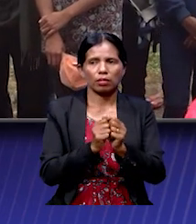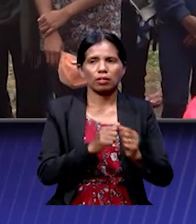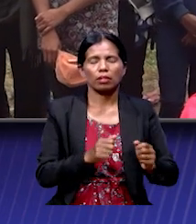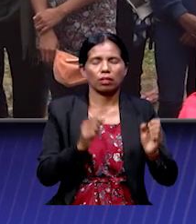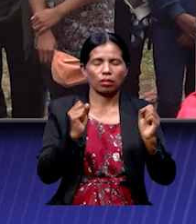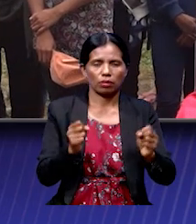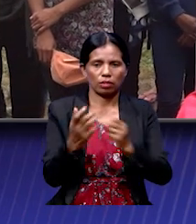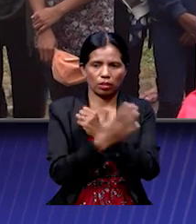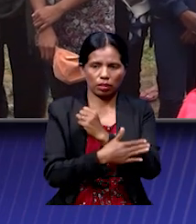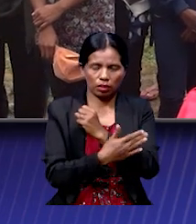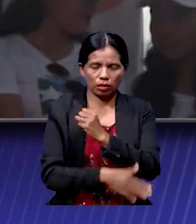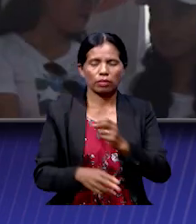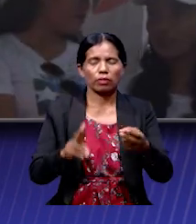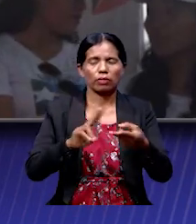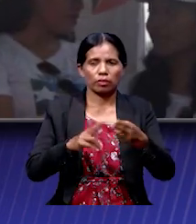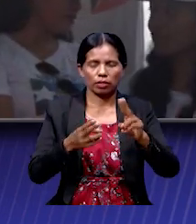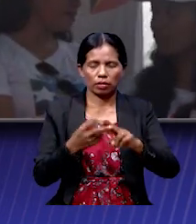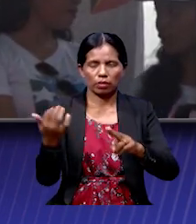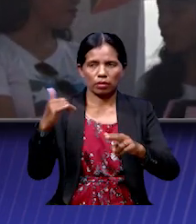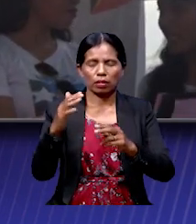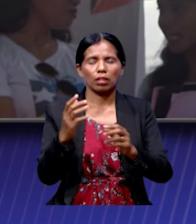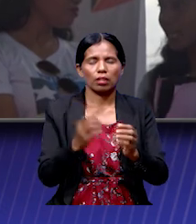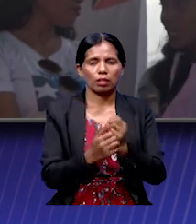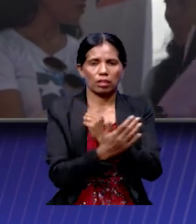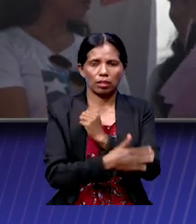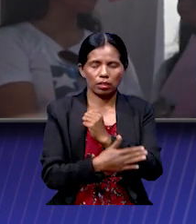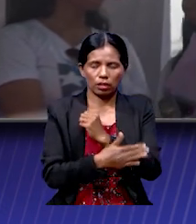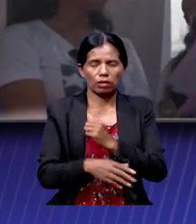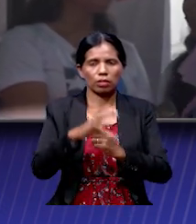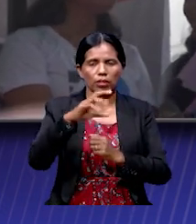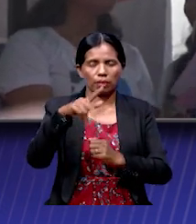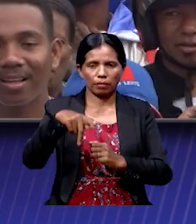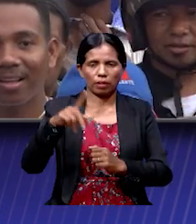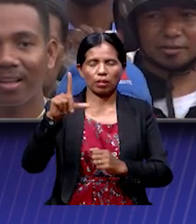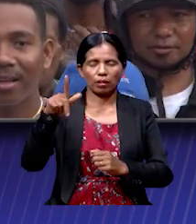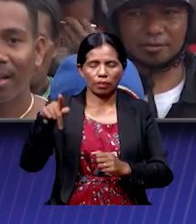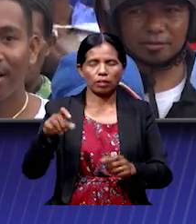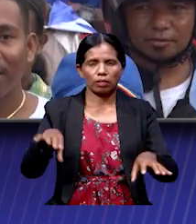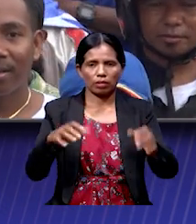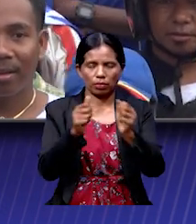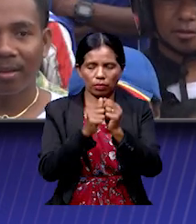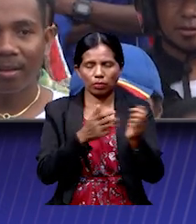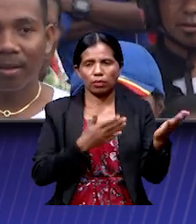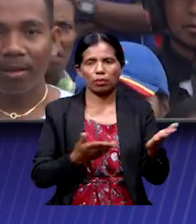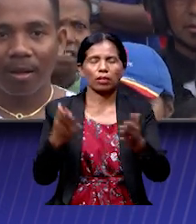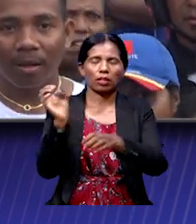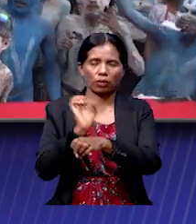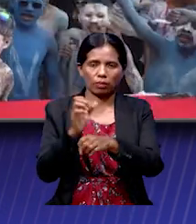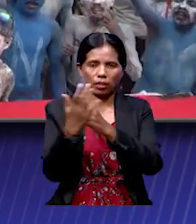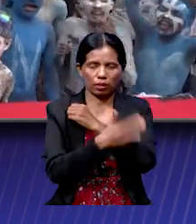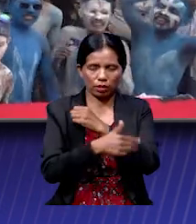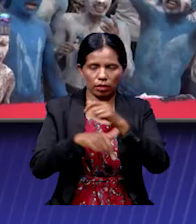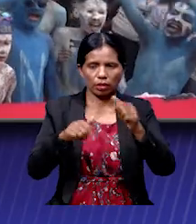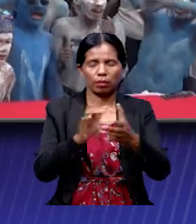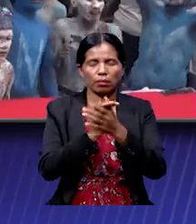pais vizinyu sira no mas pais membru CPLP atu servisu hamutuk ho di eleva ekonomia iha railaran no mas hametin